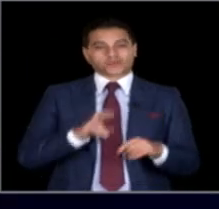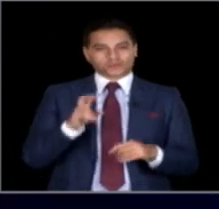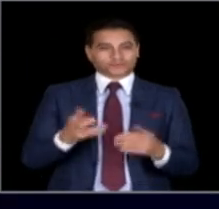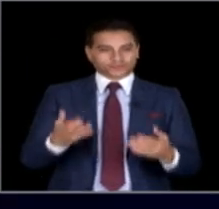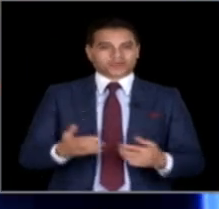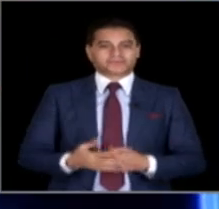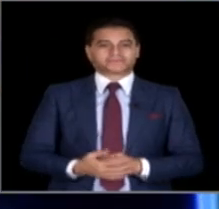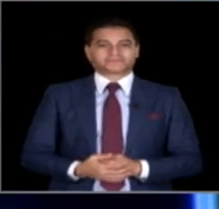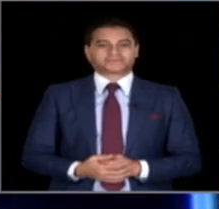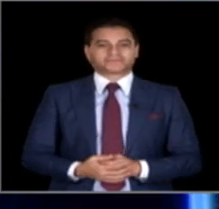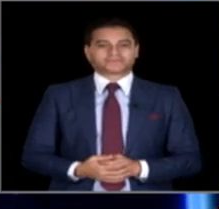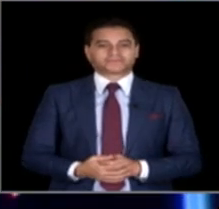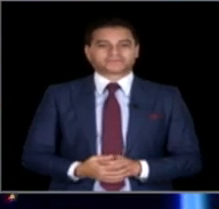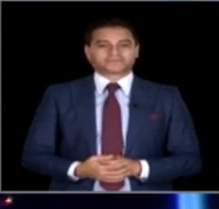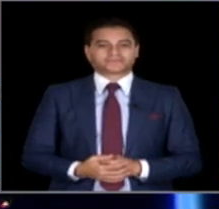50-50 والسؤال هو،